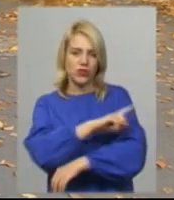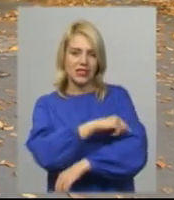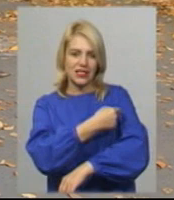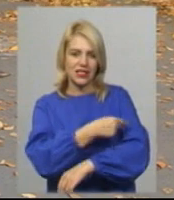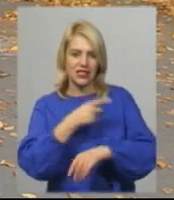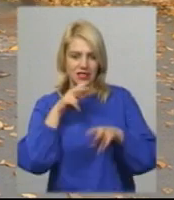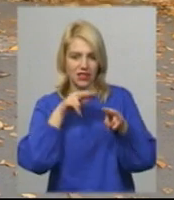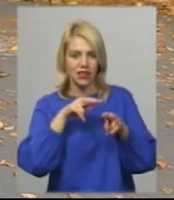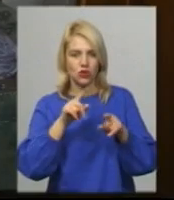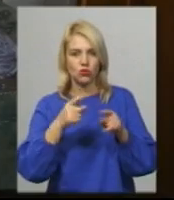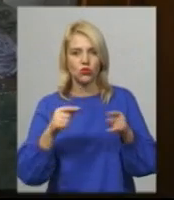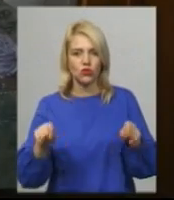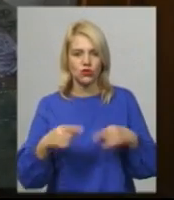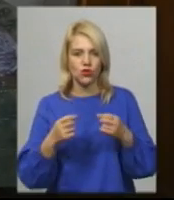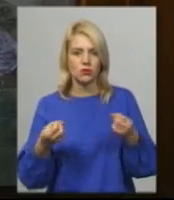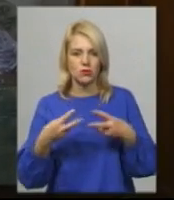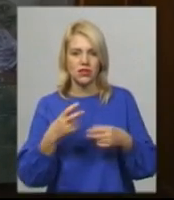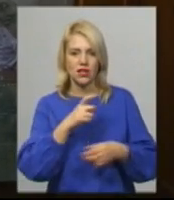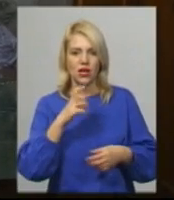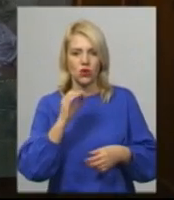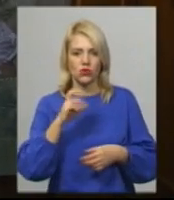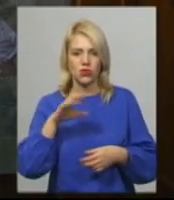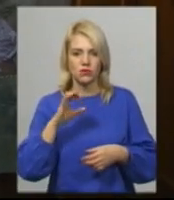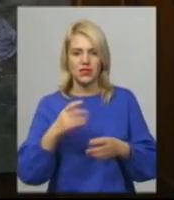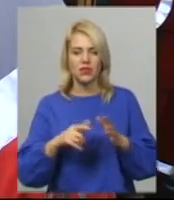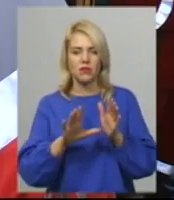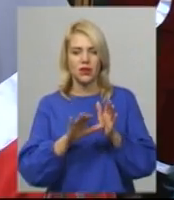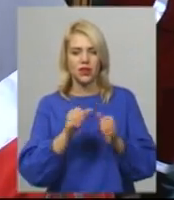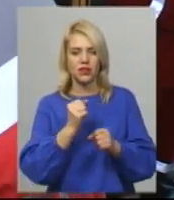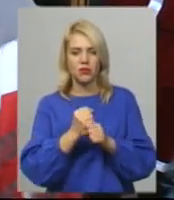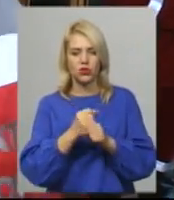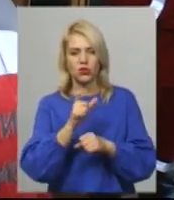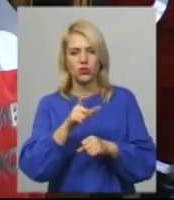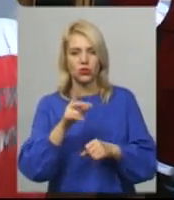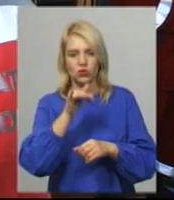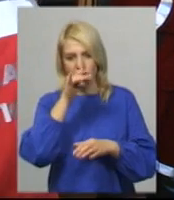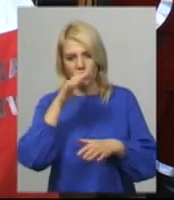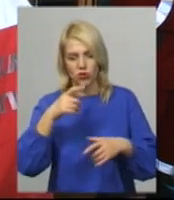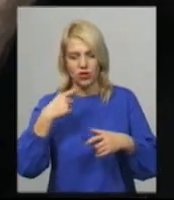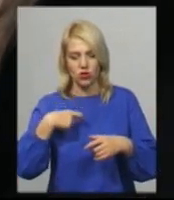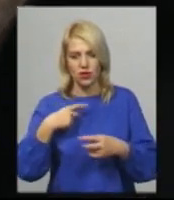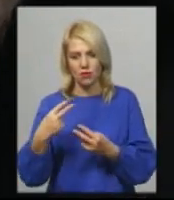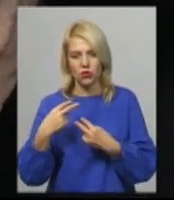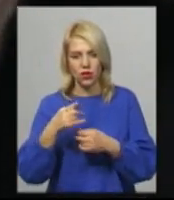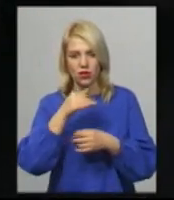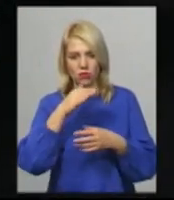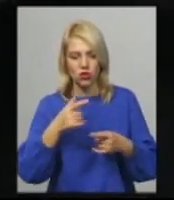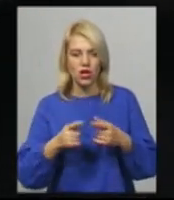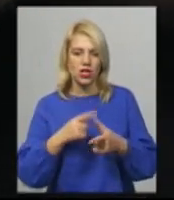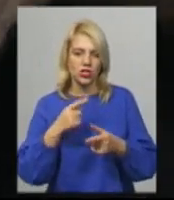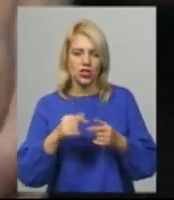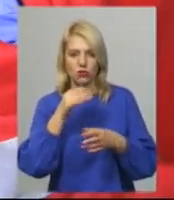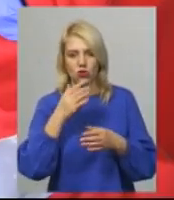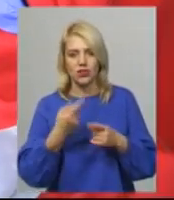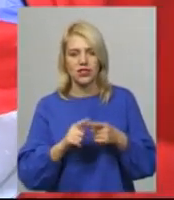працюємо над створенням хоспису. Бригада виїзної паліативної допомоги працює з людьми, котрі не можуть самостійно себе обходити, чи цього не можуть робити